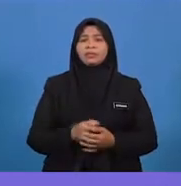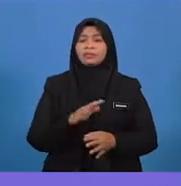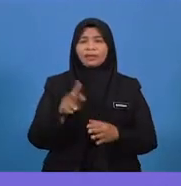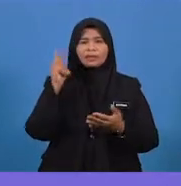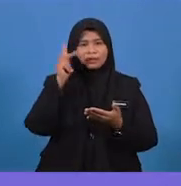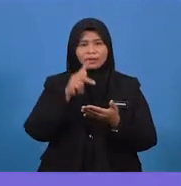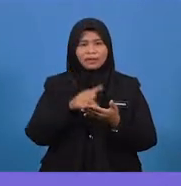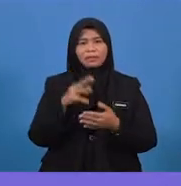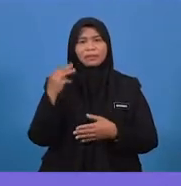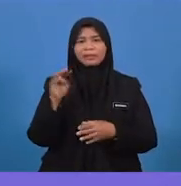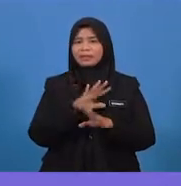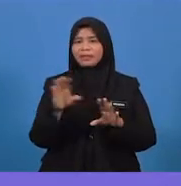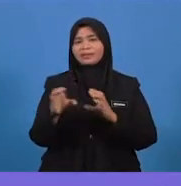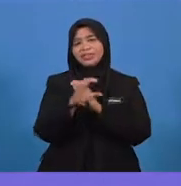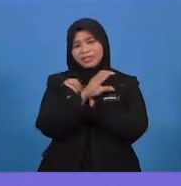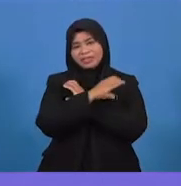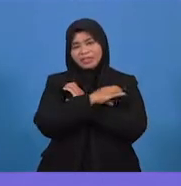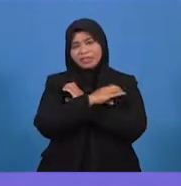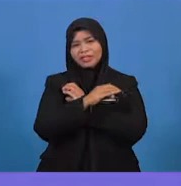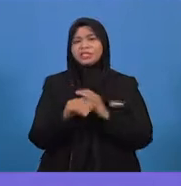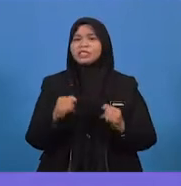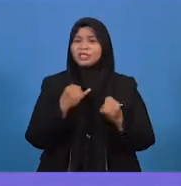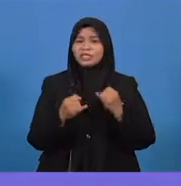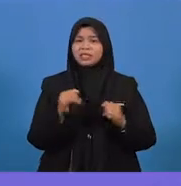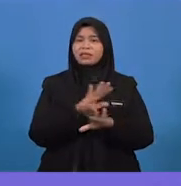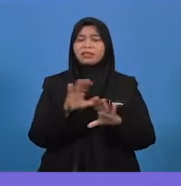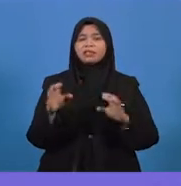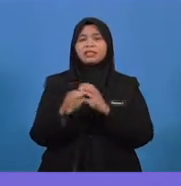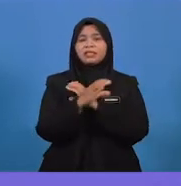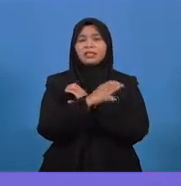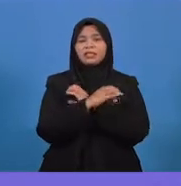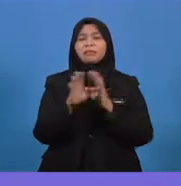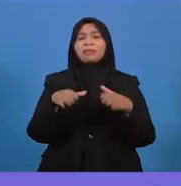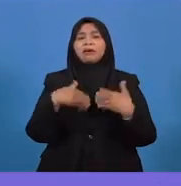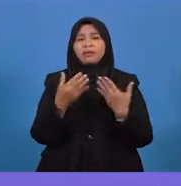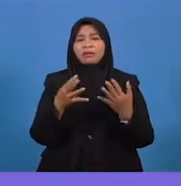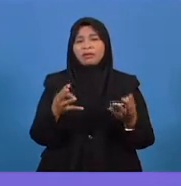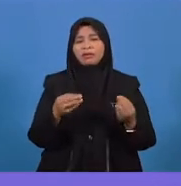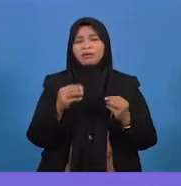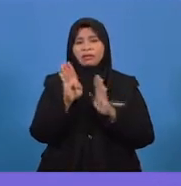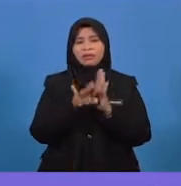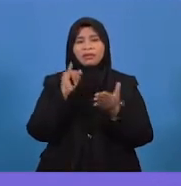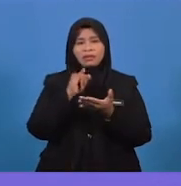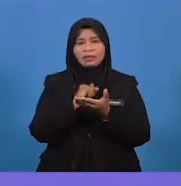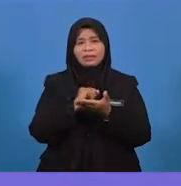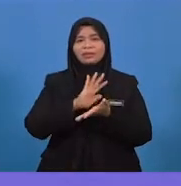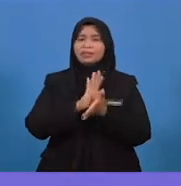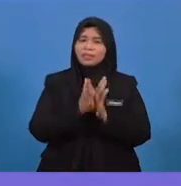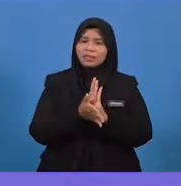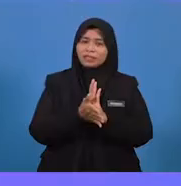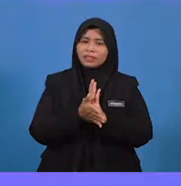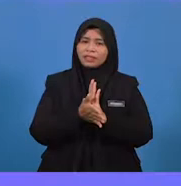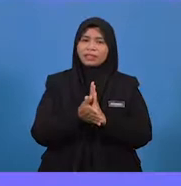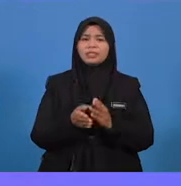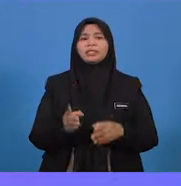tak kenal maka tak cinta. Jika tak cinta, bagaimana ingin beriman? Jadi, mari kita